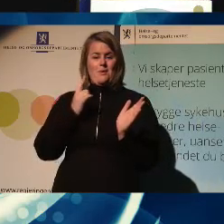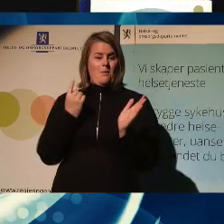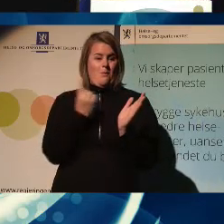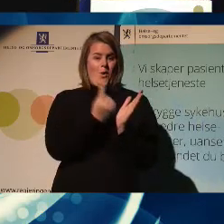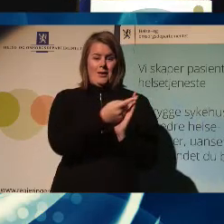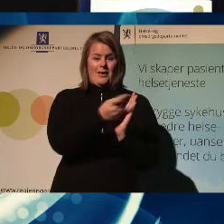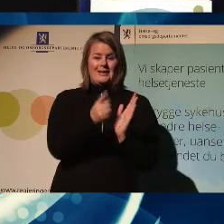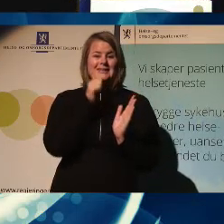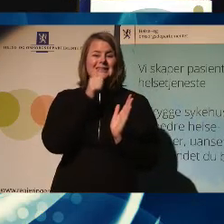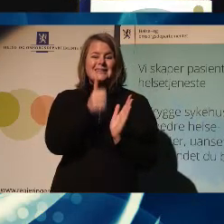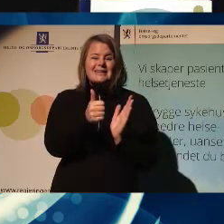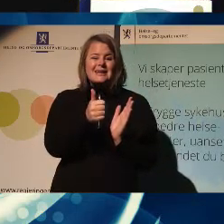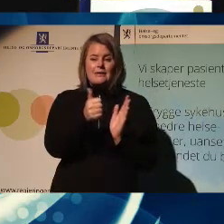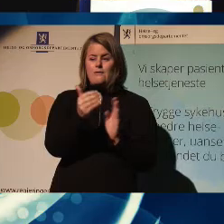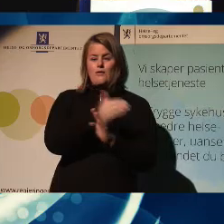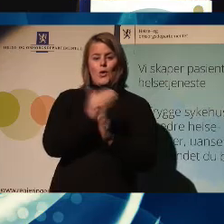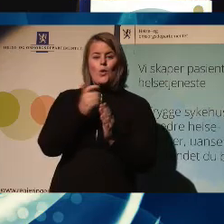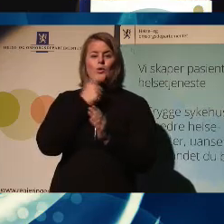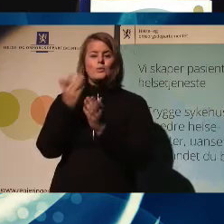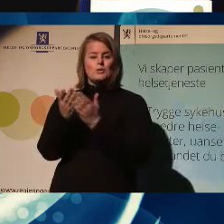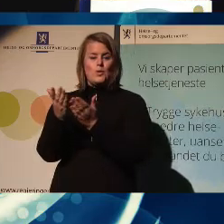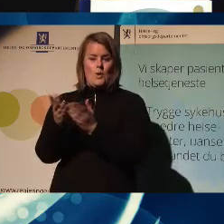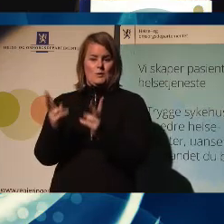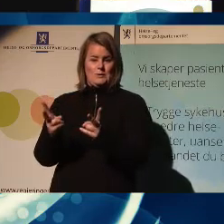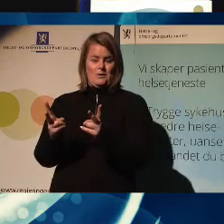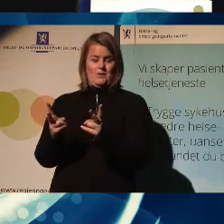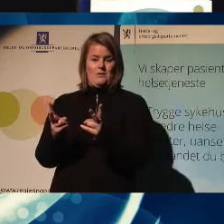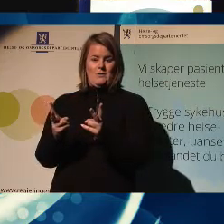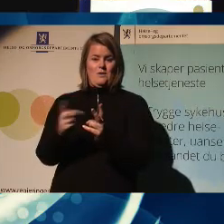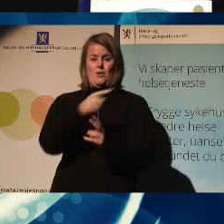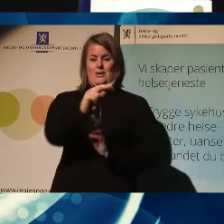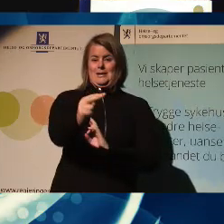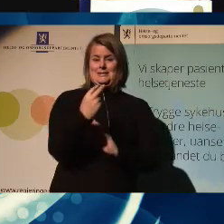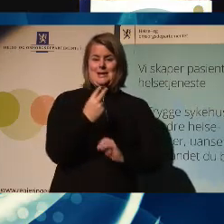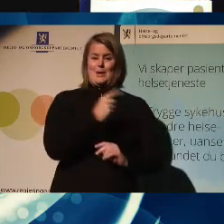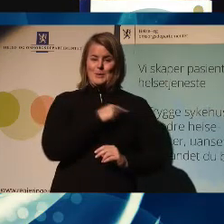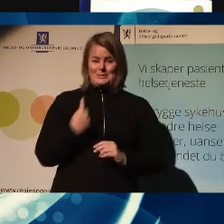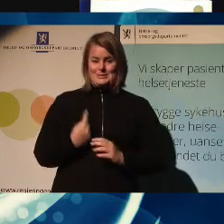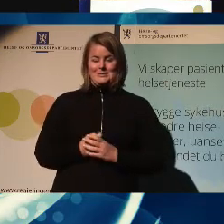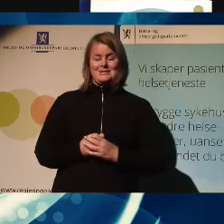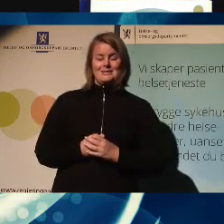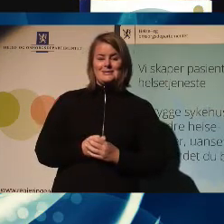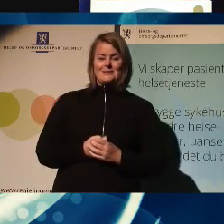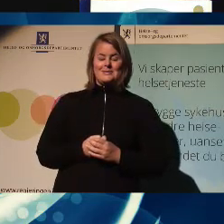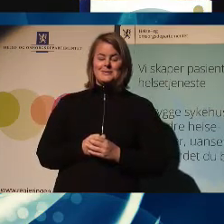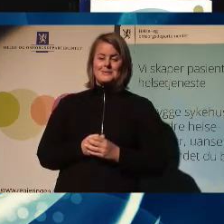før de begynner på ungdomsskolen, og ikke minst så får de sett oss.